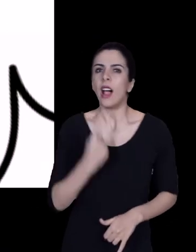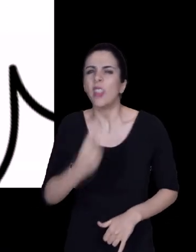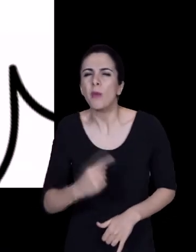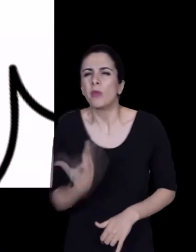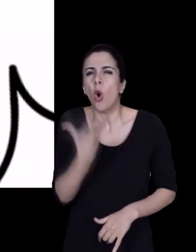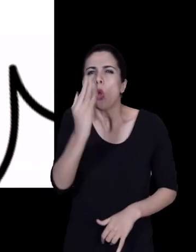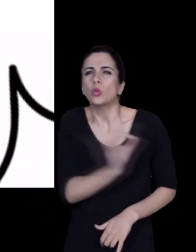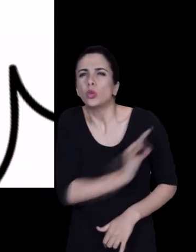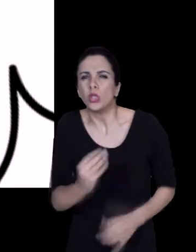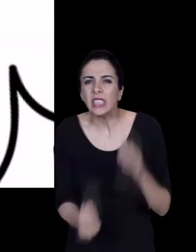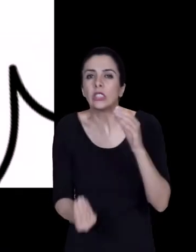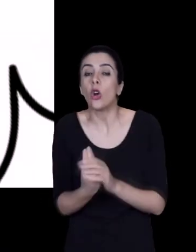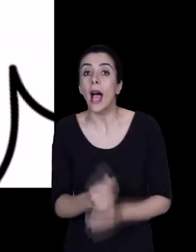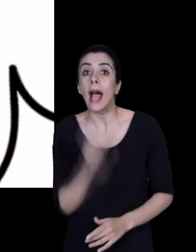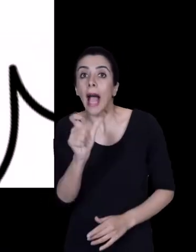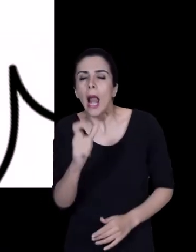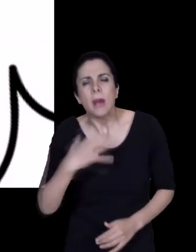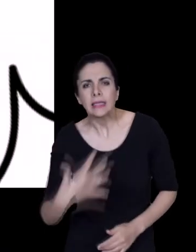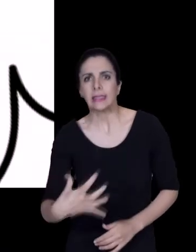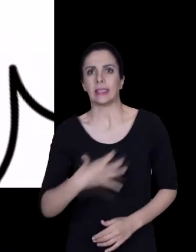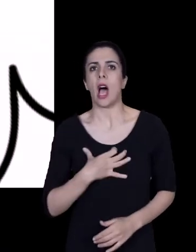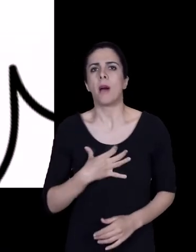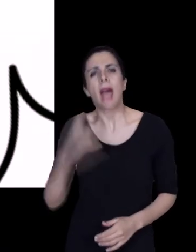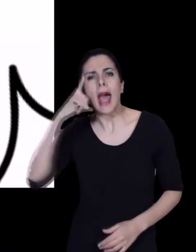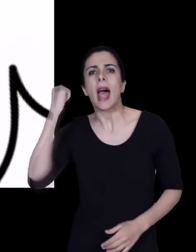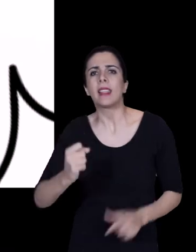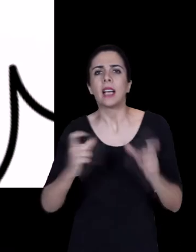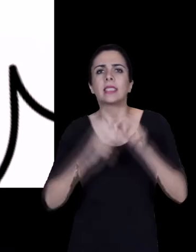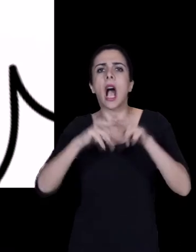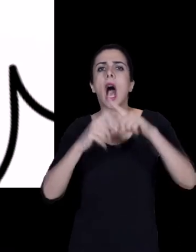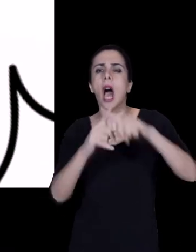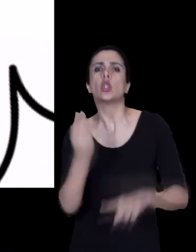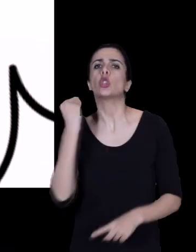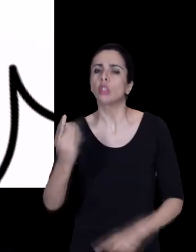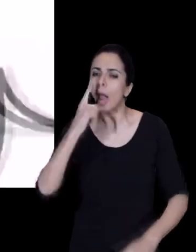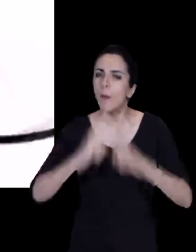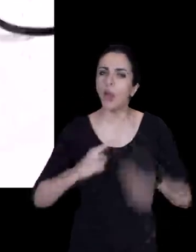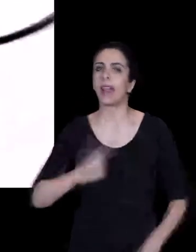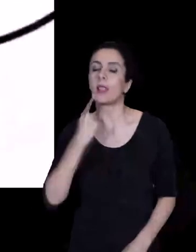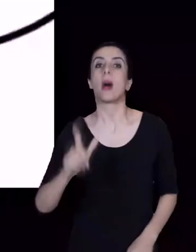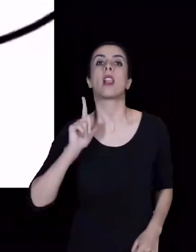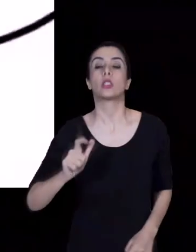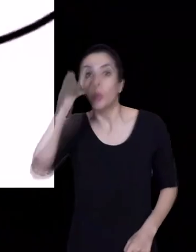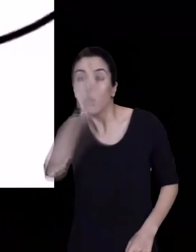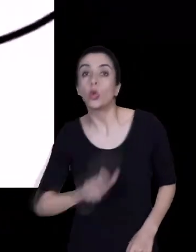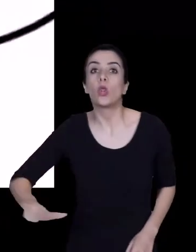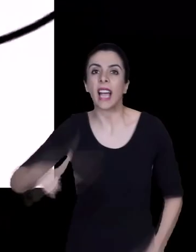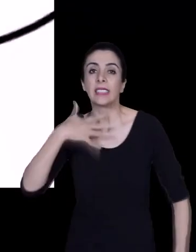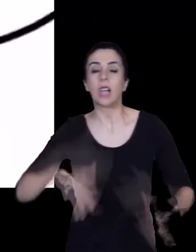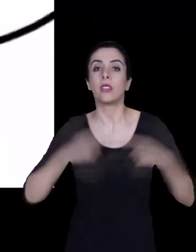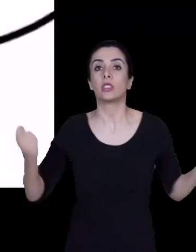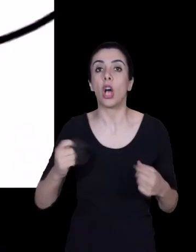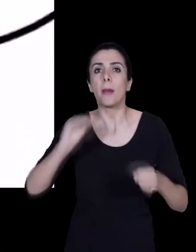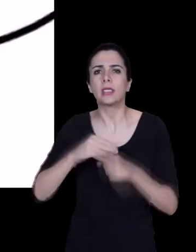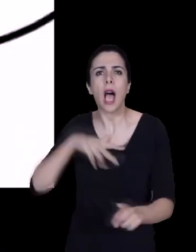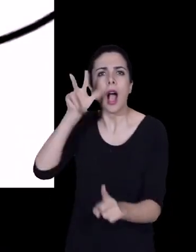anlamına inat, bu kavramı sahiplenmek ve inadına sakat güzeldir ve politiktir demek gerekiyor. Türkiye'de sakatlık